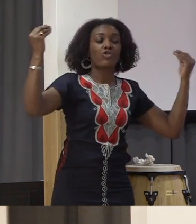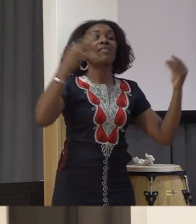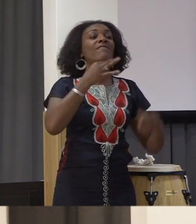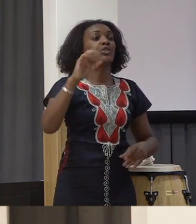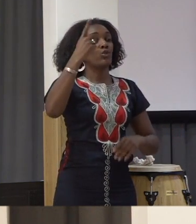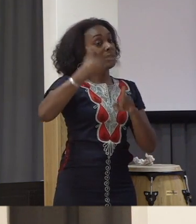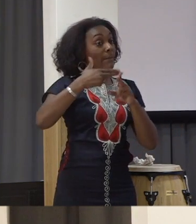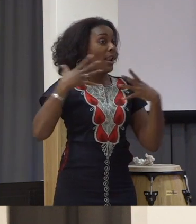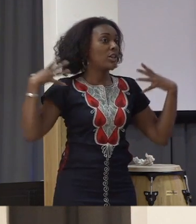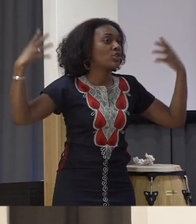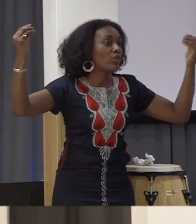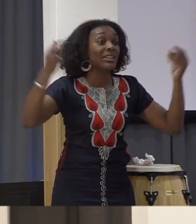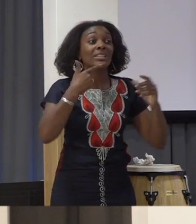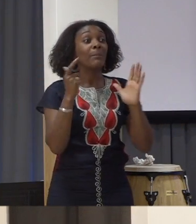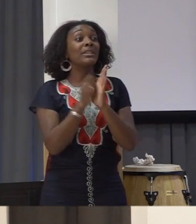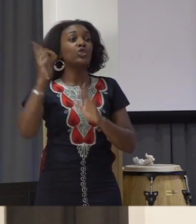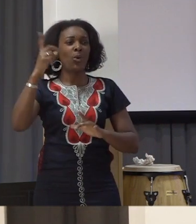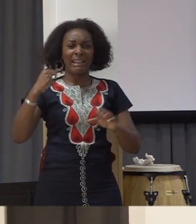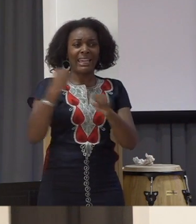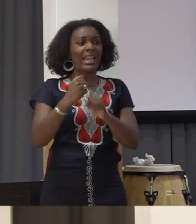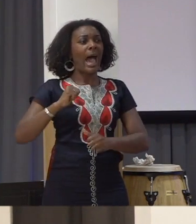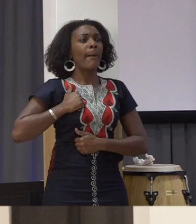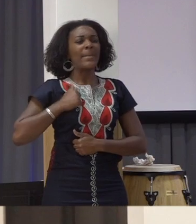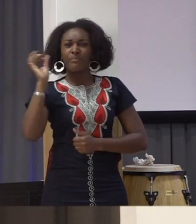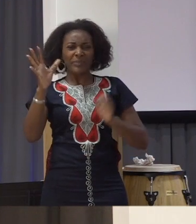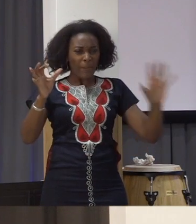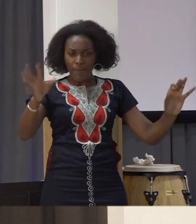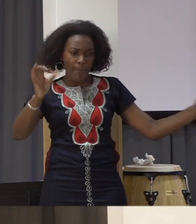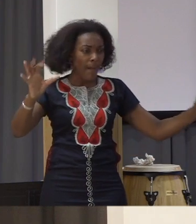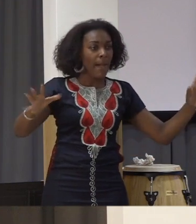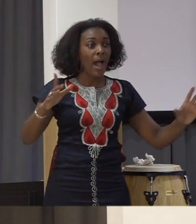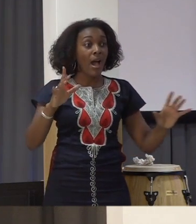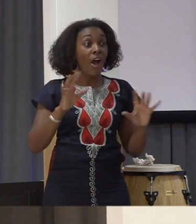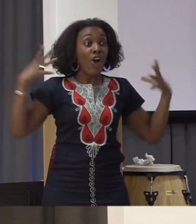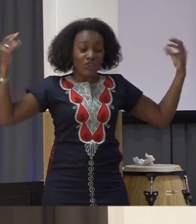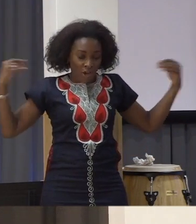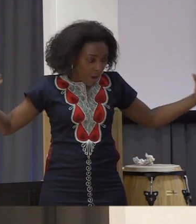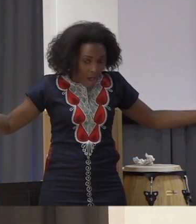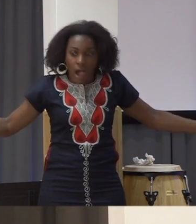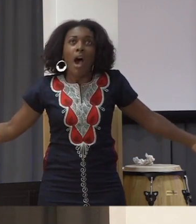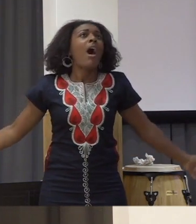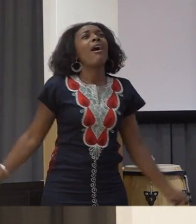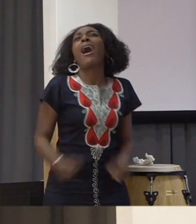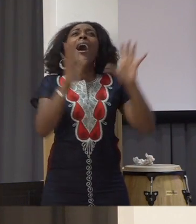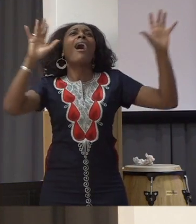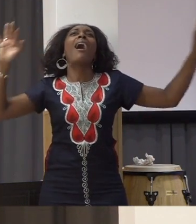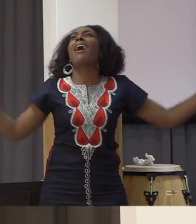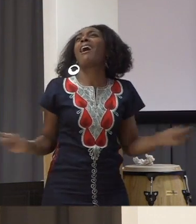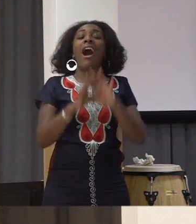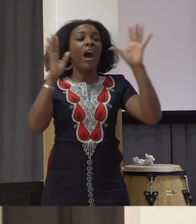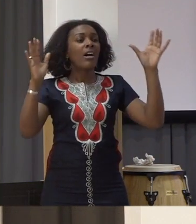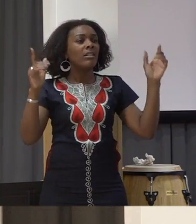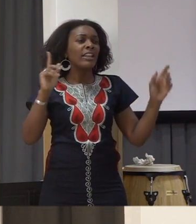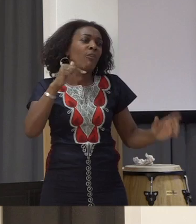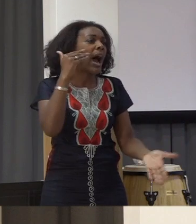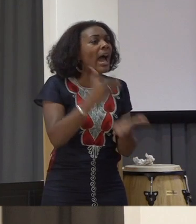l'armée céleste a été créée, les anges ont éclaté en chant d'allégresse, gloire à Dieu. Ne voyez pas le ciel comme un